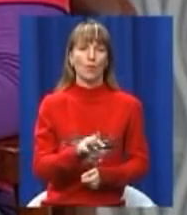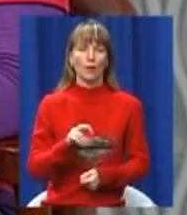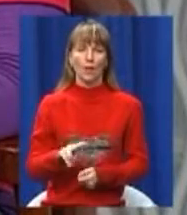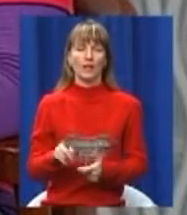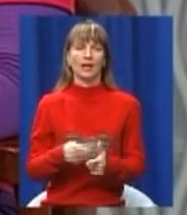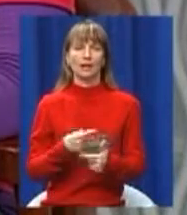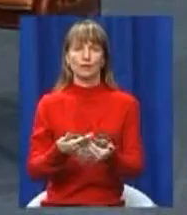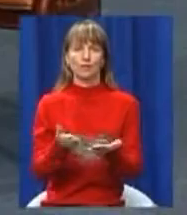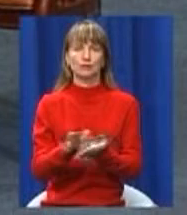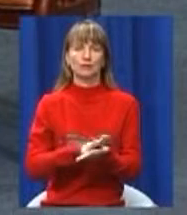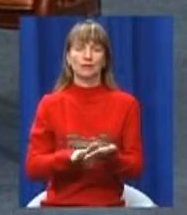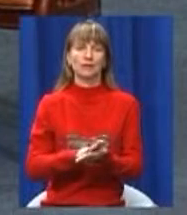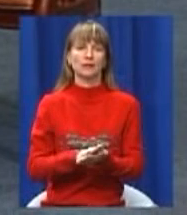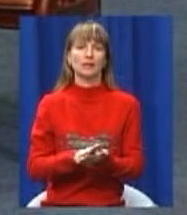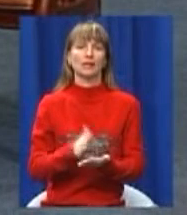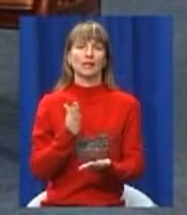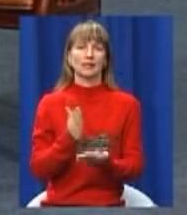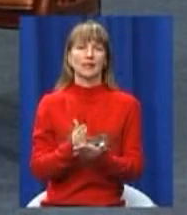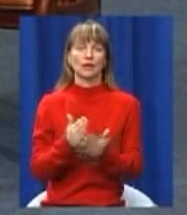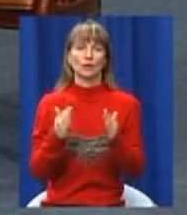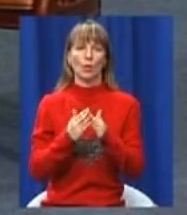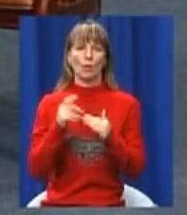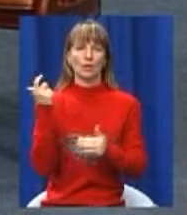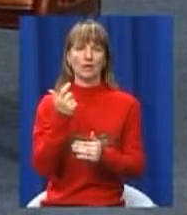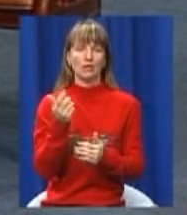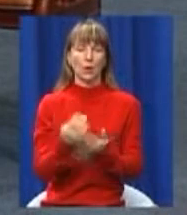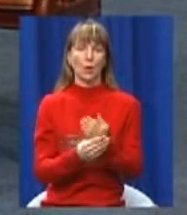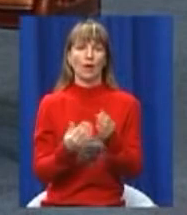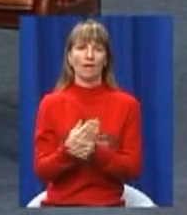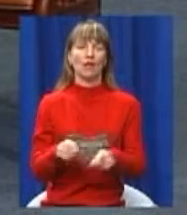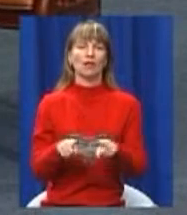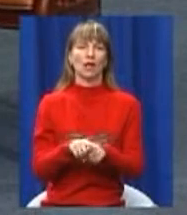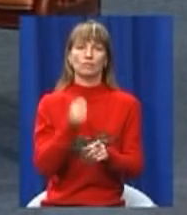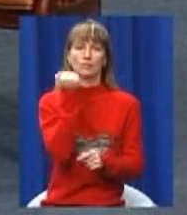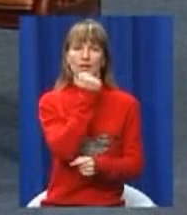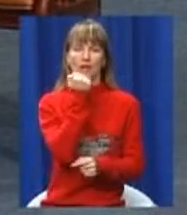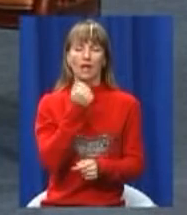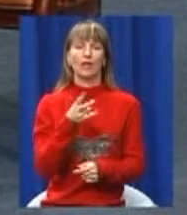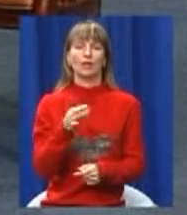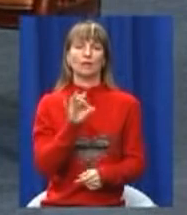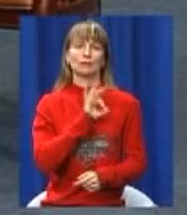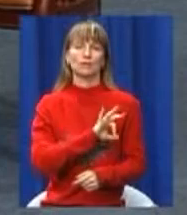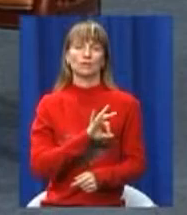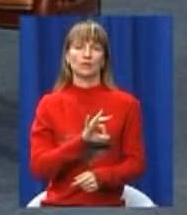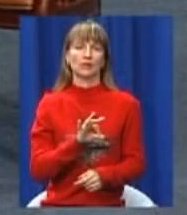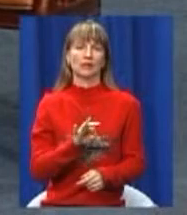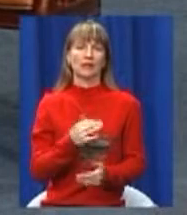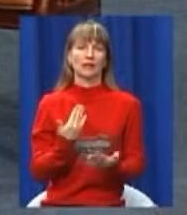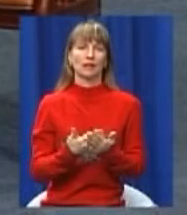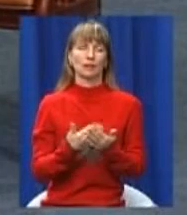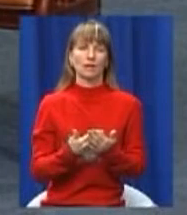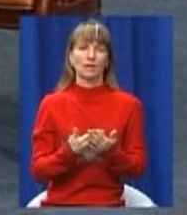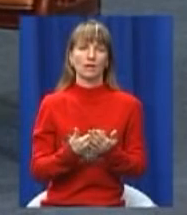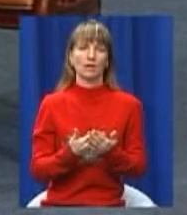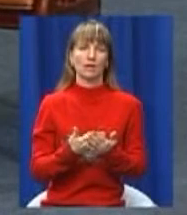цілком з тобою згідно. Бувають ще також домогосподарські рукавиці, які також вони тряпчані, але використовують також там або десь на